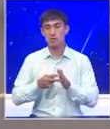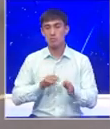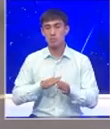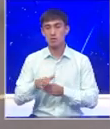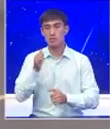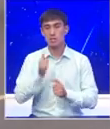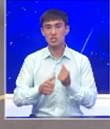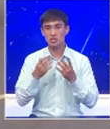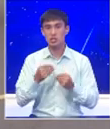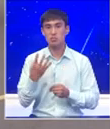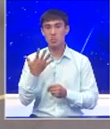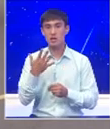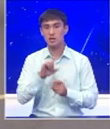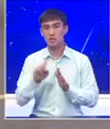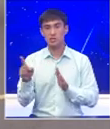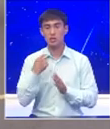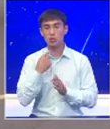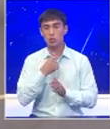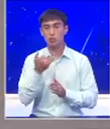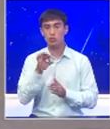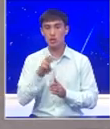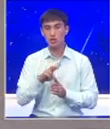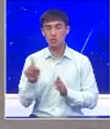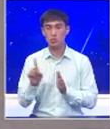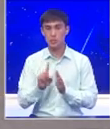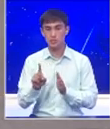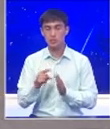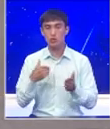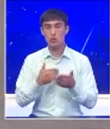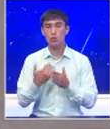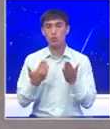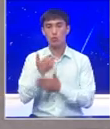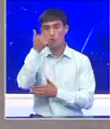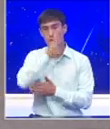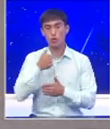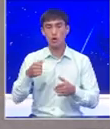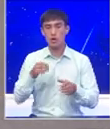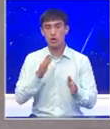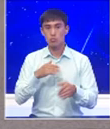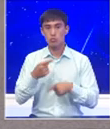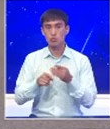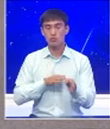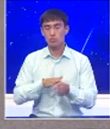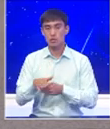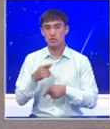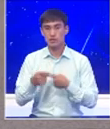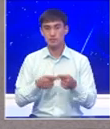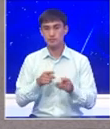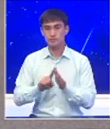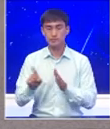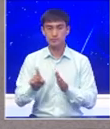выполняется ежедневно по 5 рейсов Талдыкурган, Ушарал, Талдыкурган. До Нового года авиакомпания ЖТСУ будет регулярно рейсы выполнять.